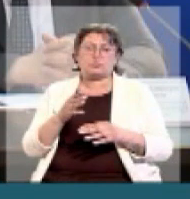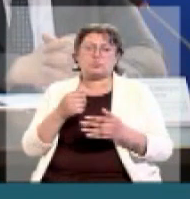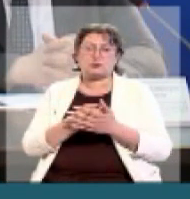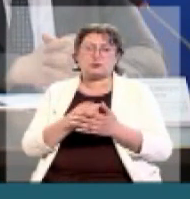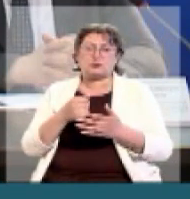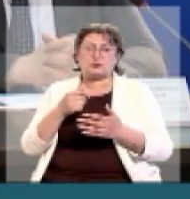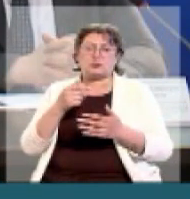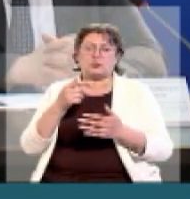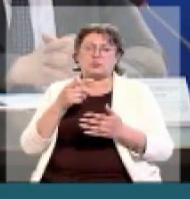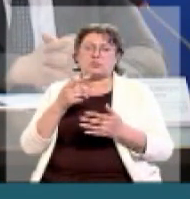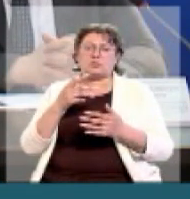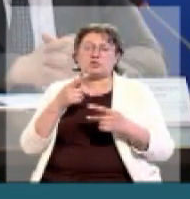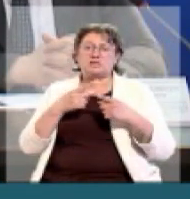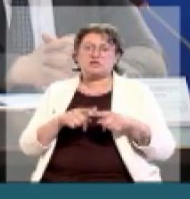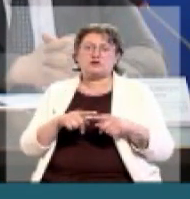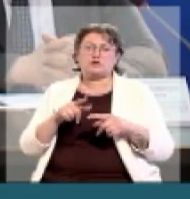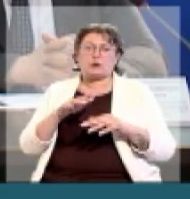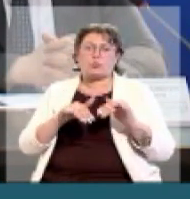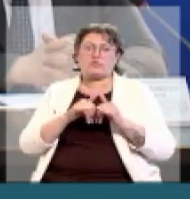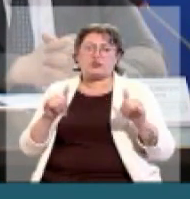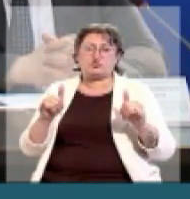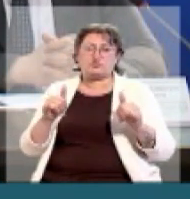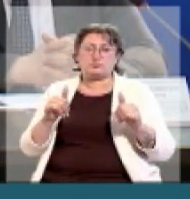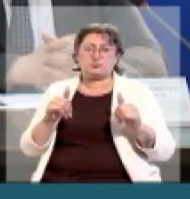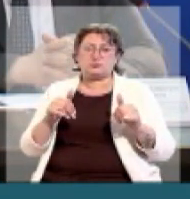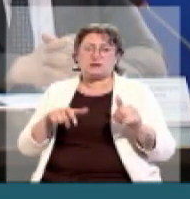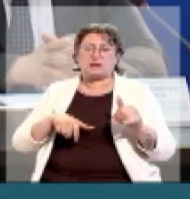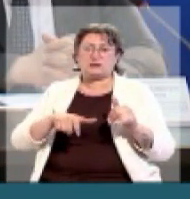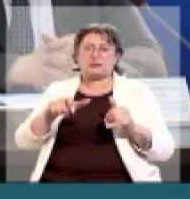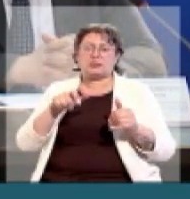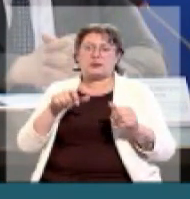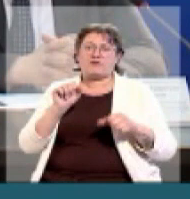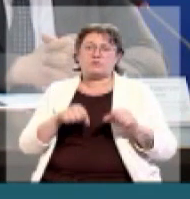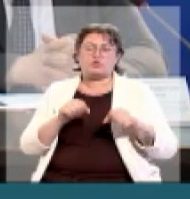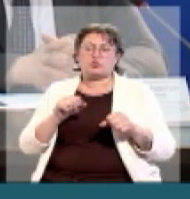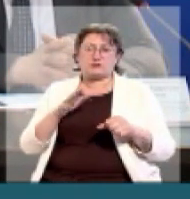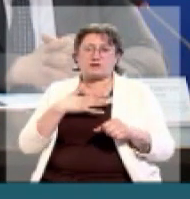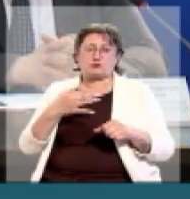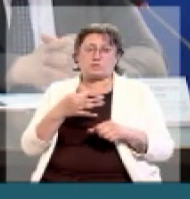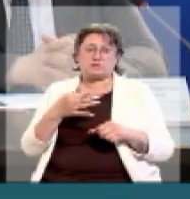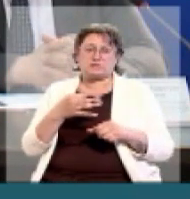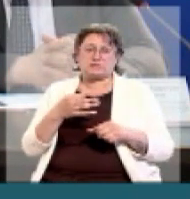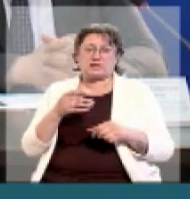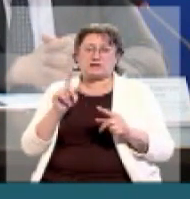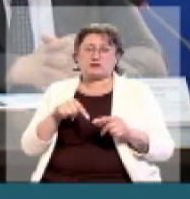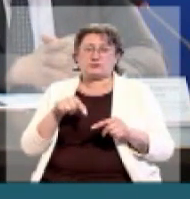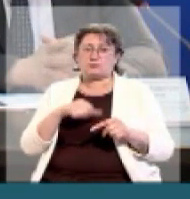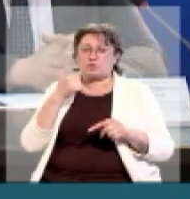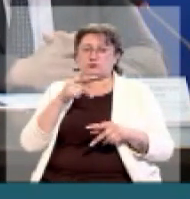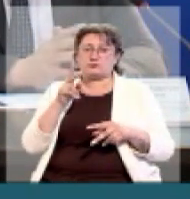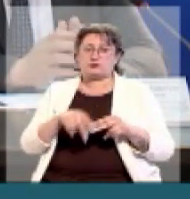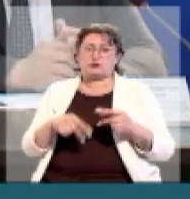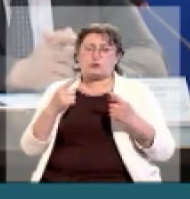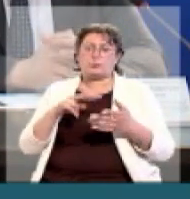автодороги до третьей технической категории, увеличив транспортно-логистический потенциал области. Также в текущем году